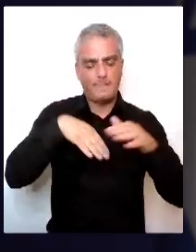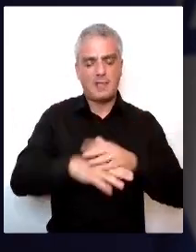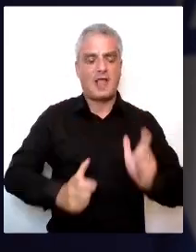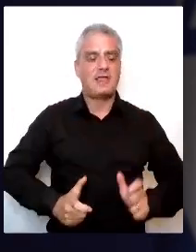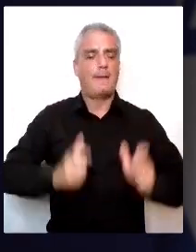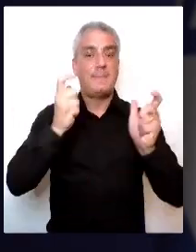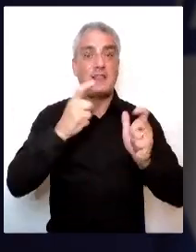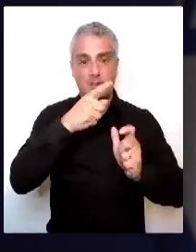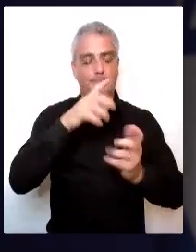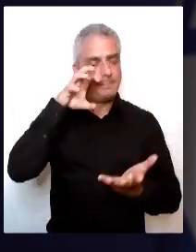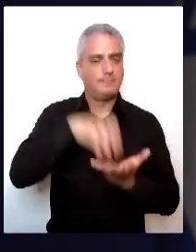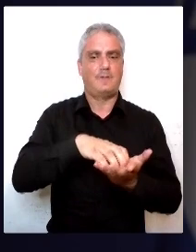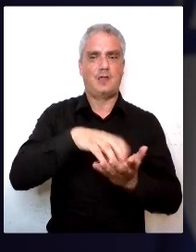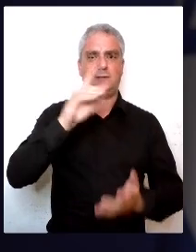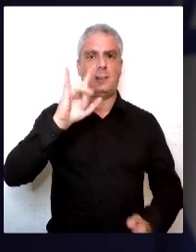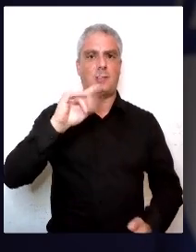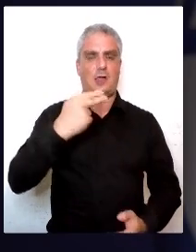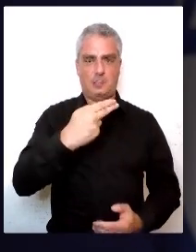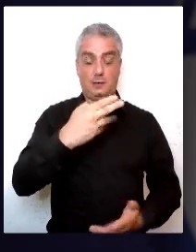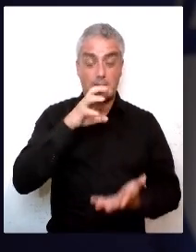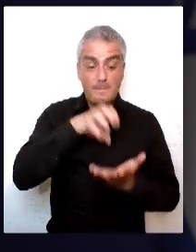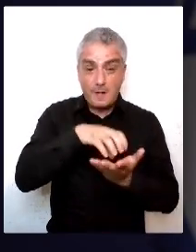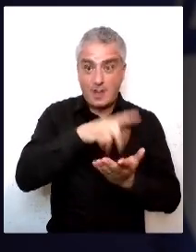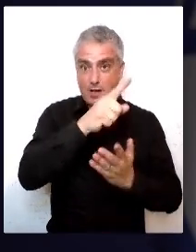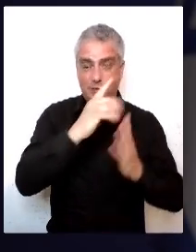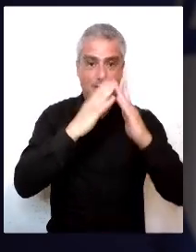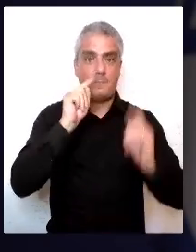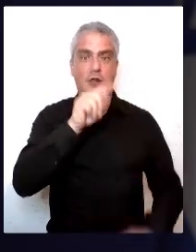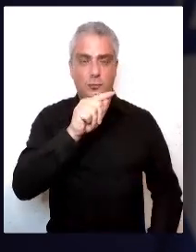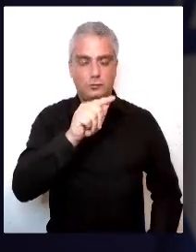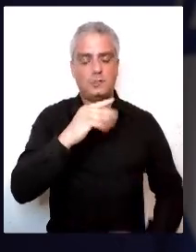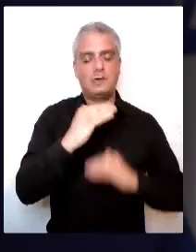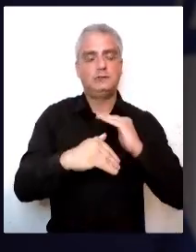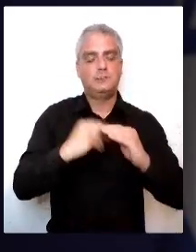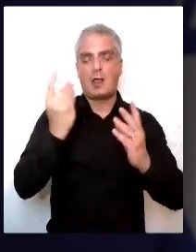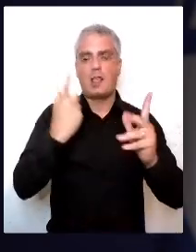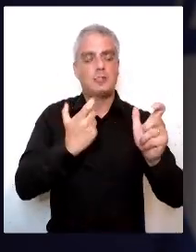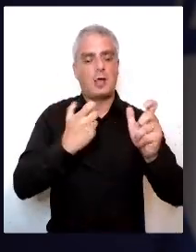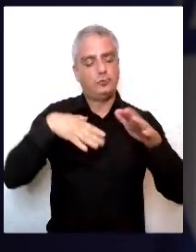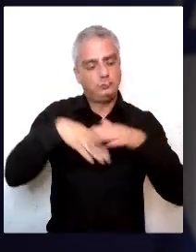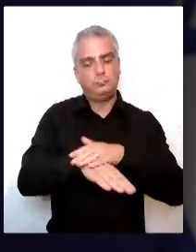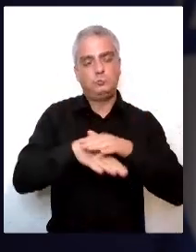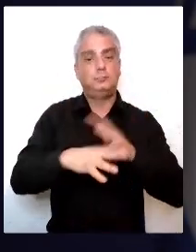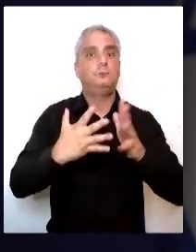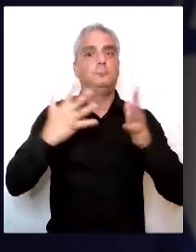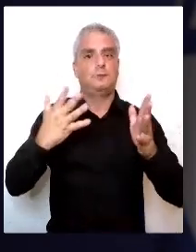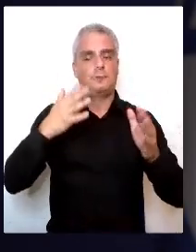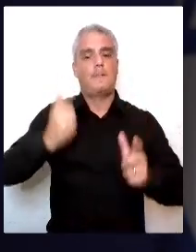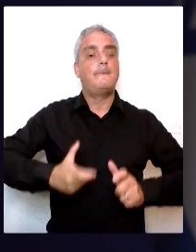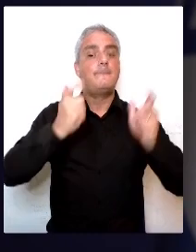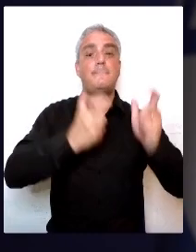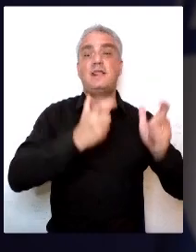אזרחיים בלב הדחייה בלב הדחיה בבהירות חיזבלה החסן אמצעי לחימה אסטרטגי מתחת לבניינים